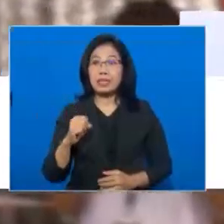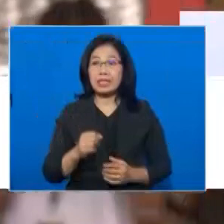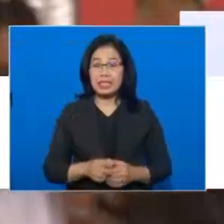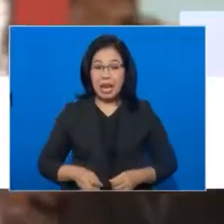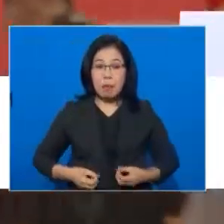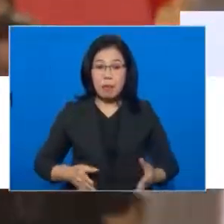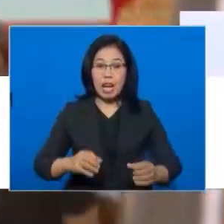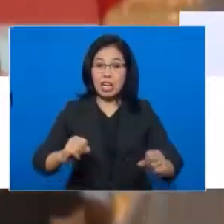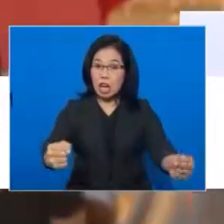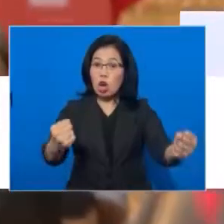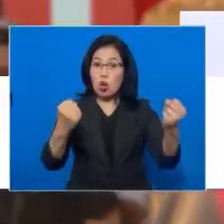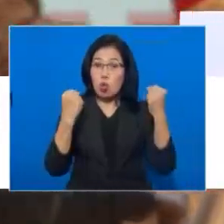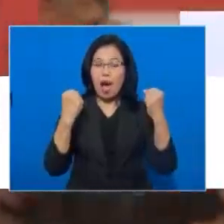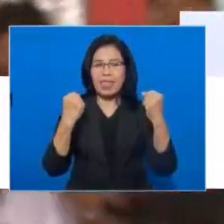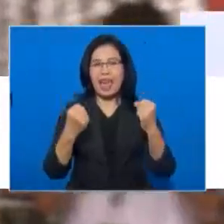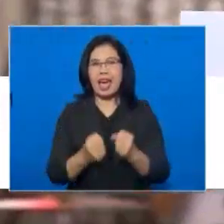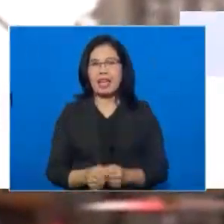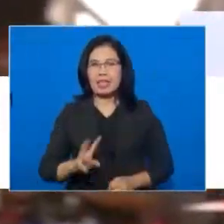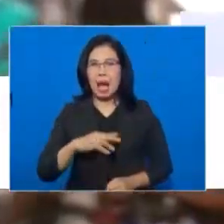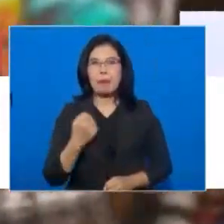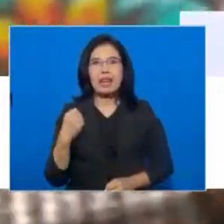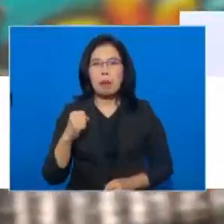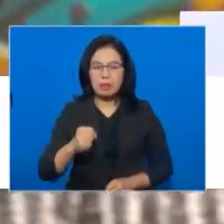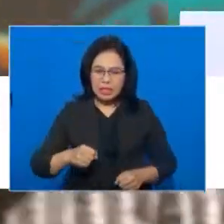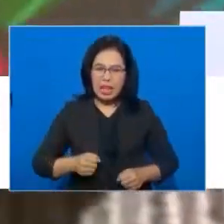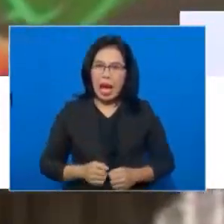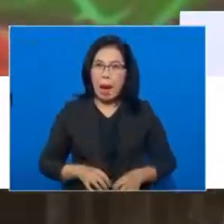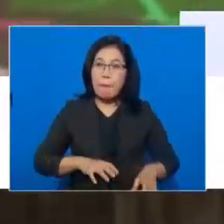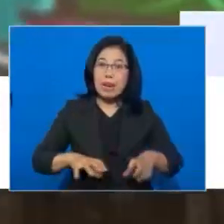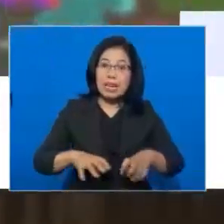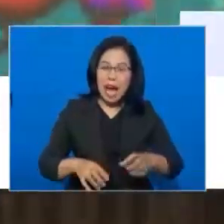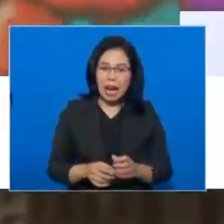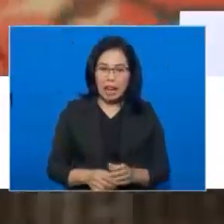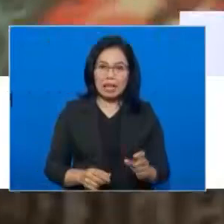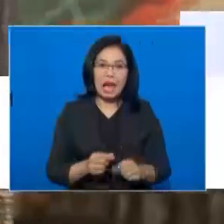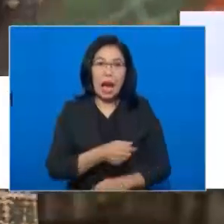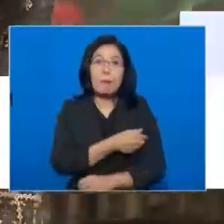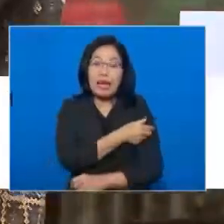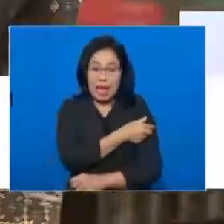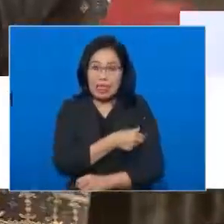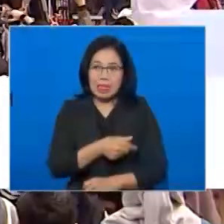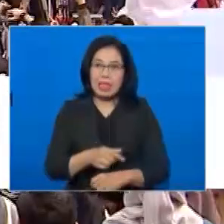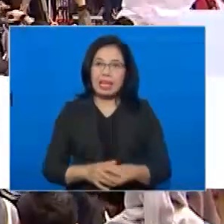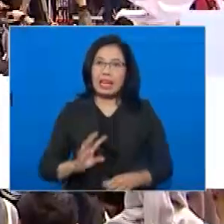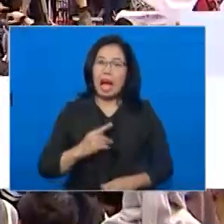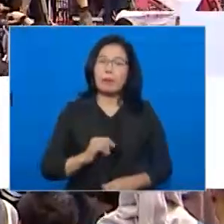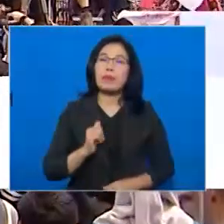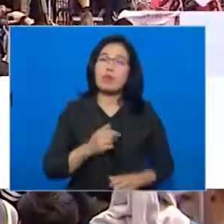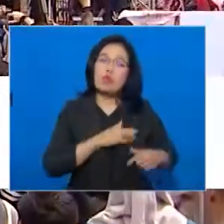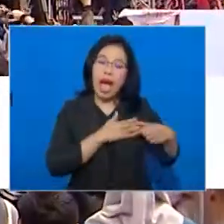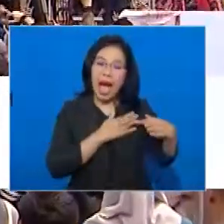kekuatan, kami tidak bisa menggerakkan aparatur, dan kami hanya punya